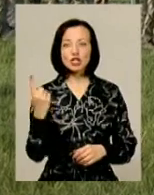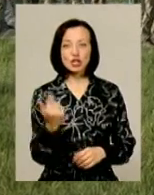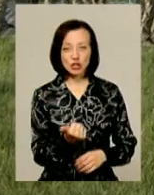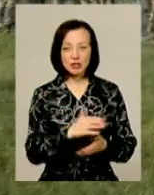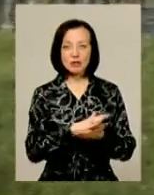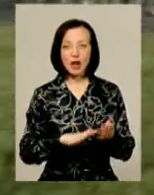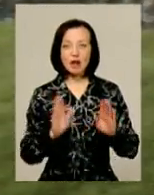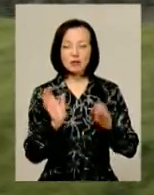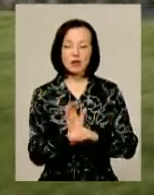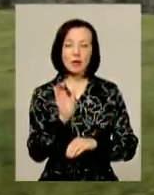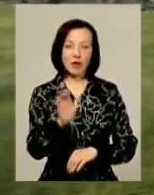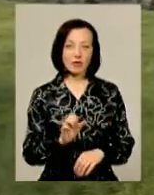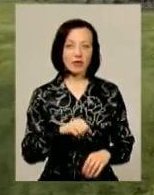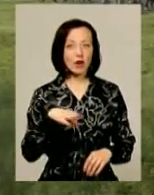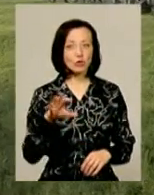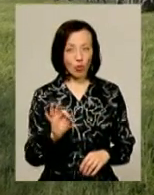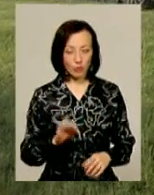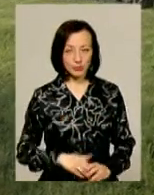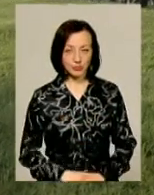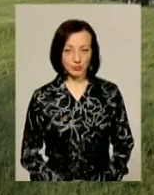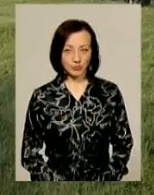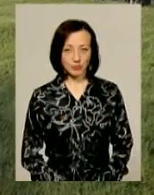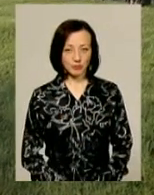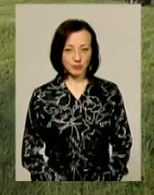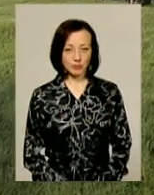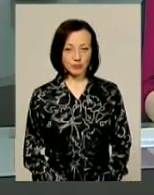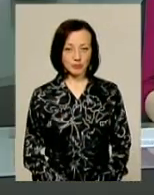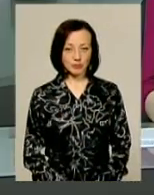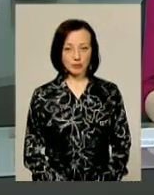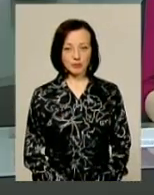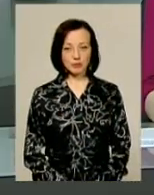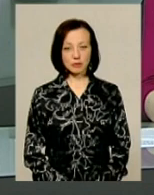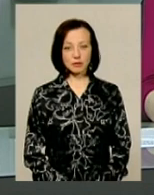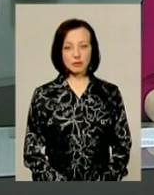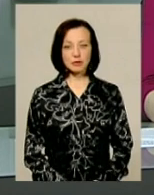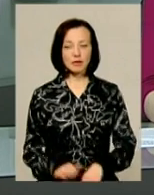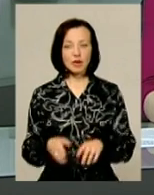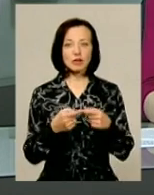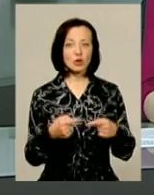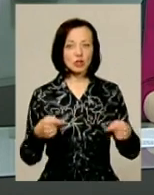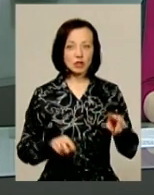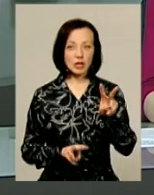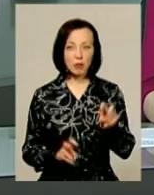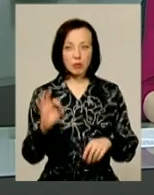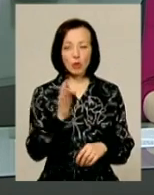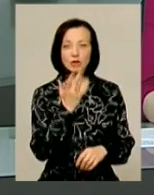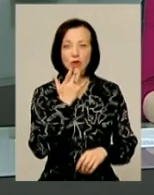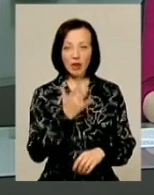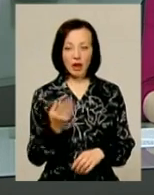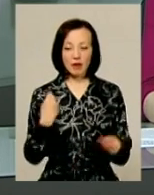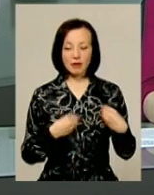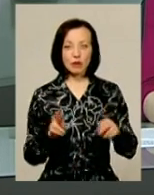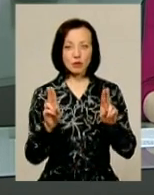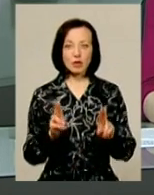тиждень. Далі військовослужбовці вирушать у зону АТО. До інших тем – про національний дрес-код